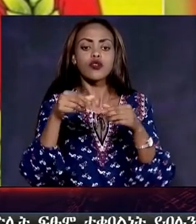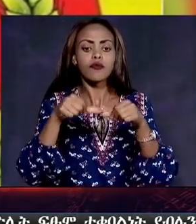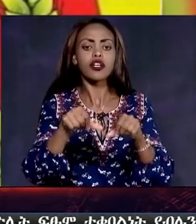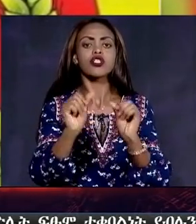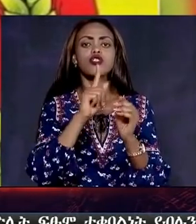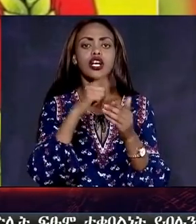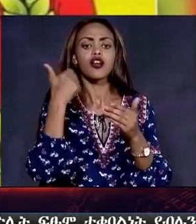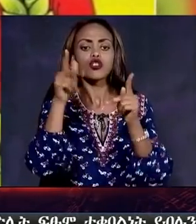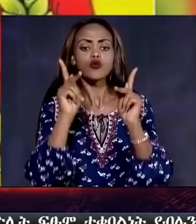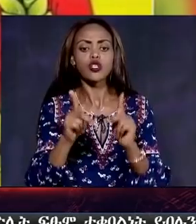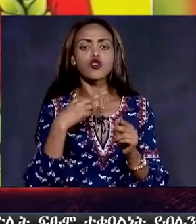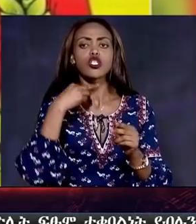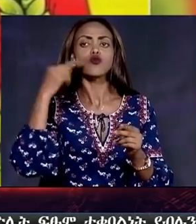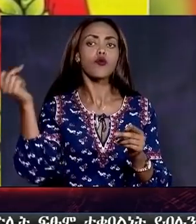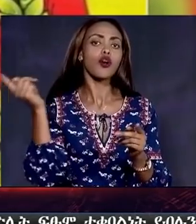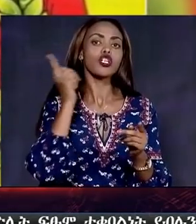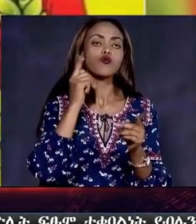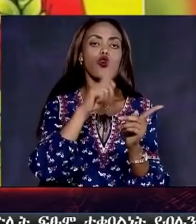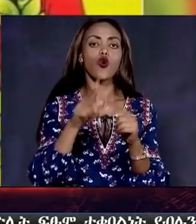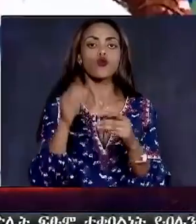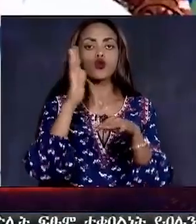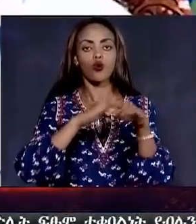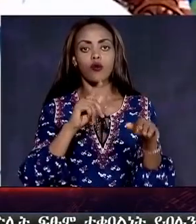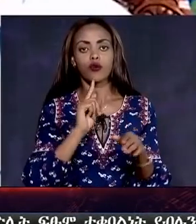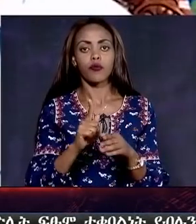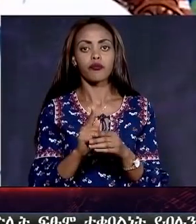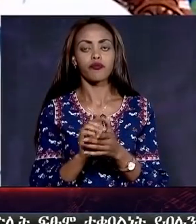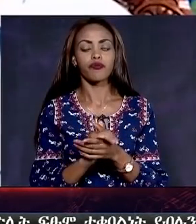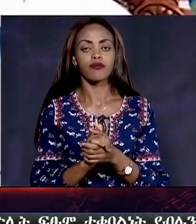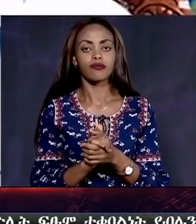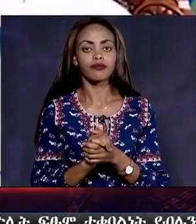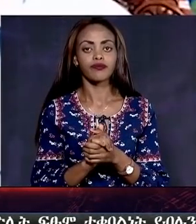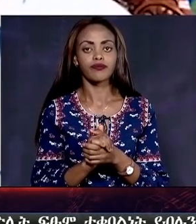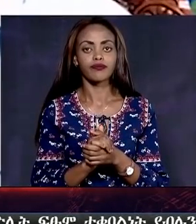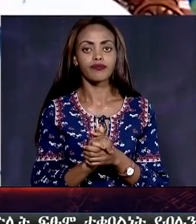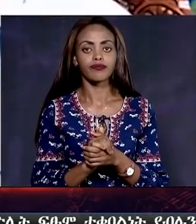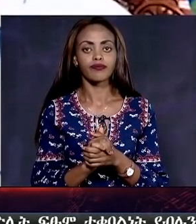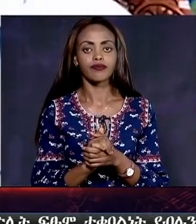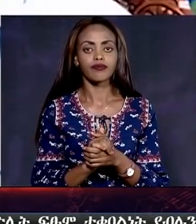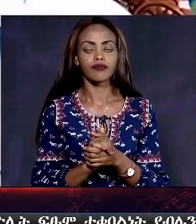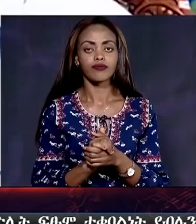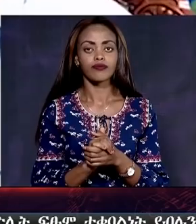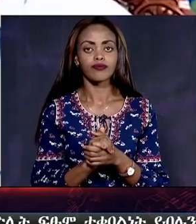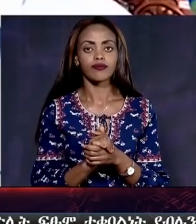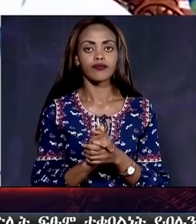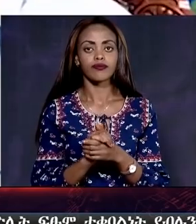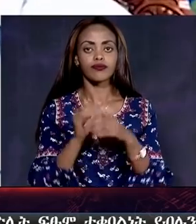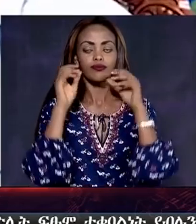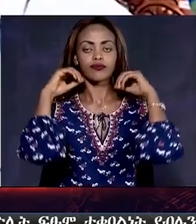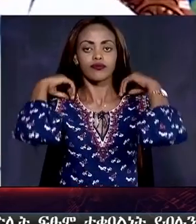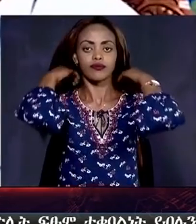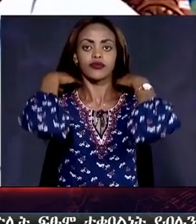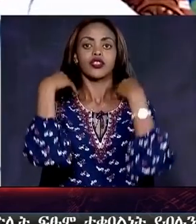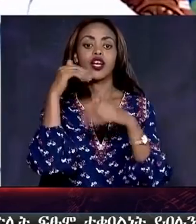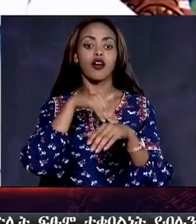ካልኦት ህዝብታት እውን ድምፆም ከስምዑ እውን ፀዊዖም እዮም። ኣዲስ ኣበባ ውስጥ ያለው ኣመራር ቡድን ኣብ